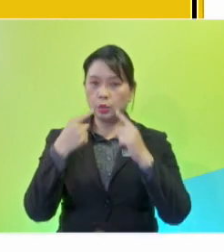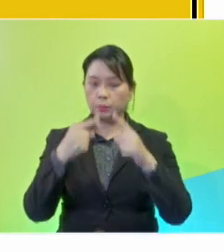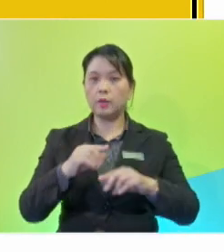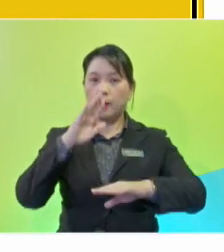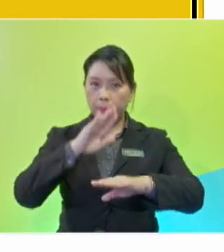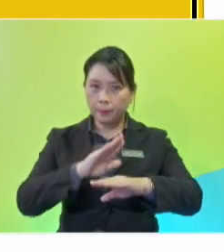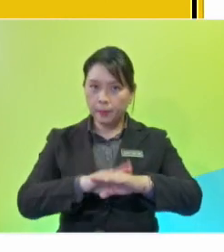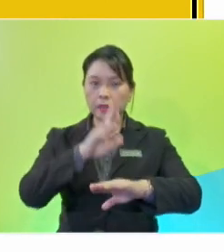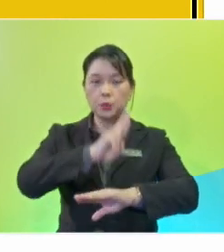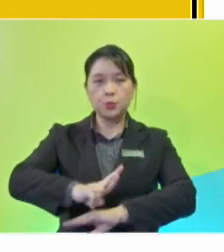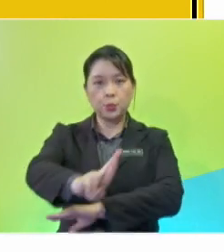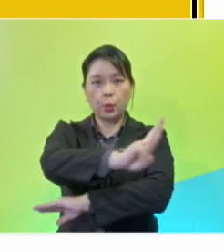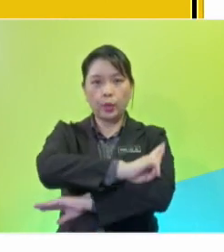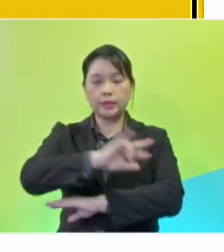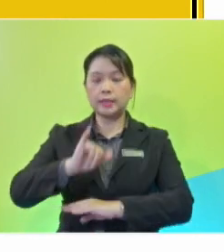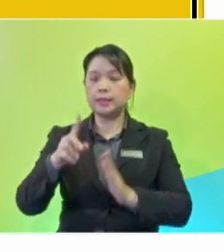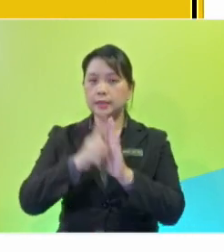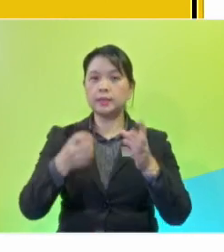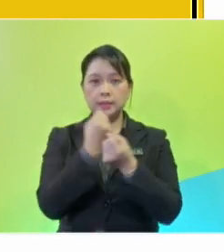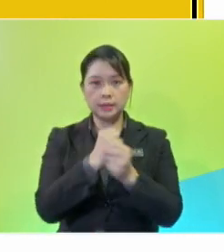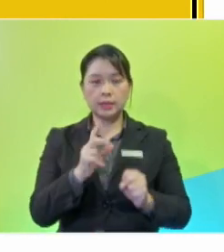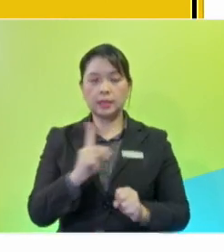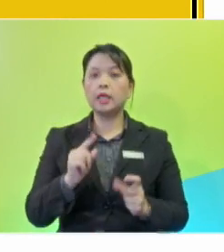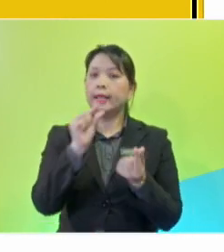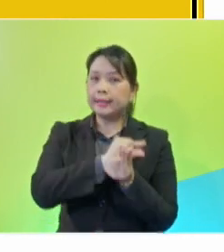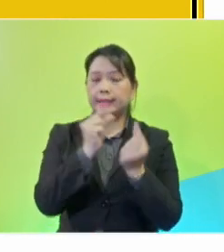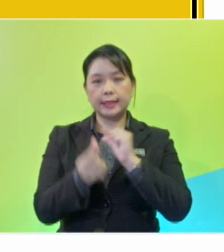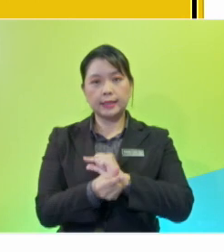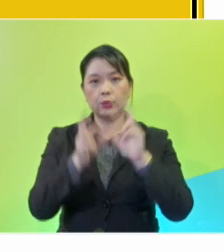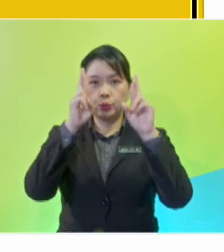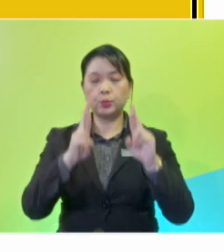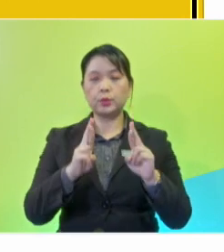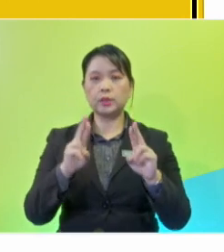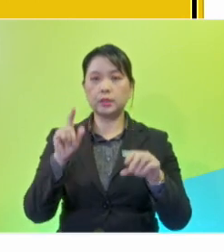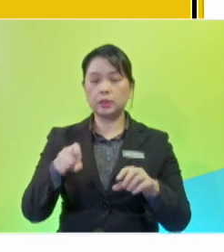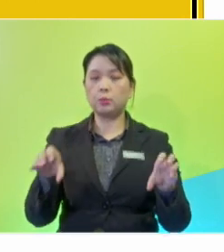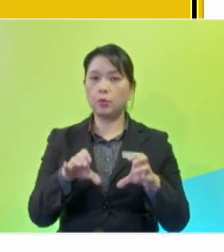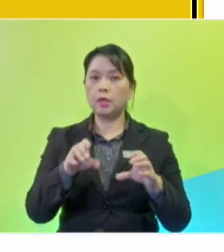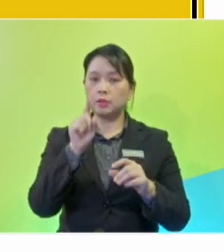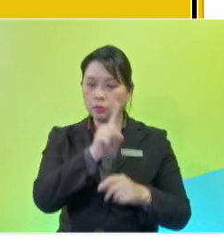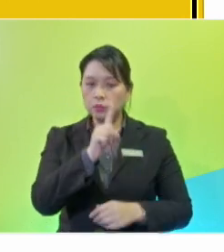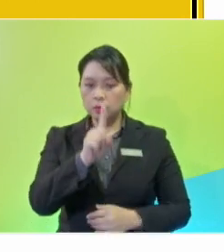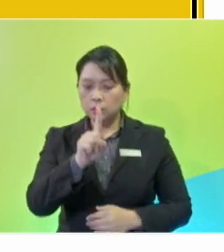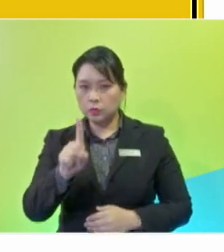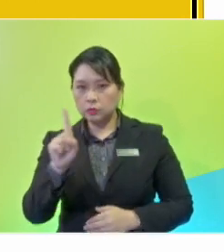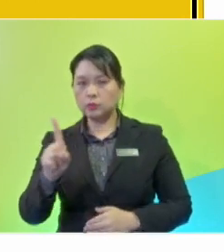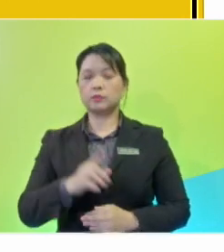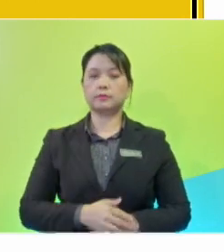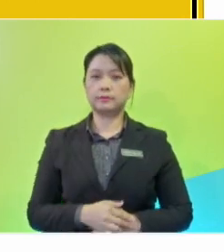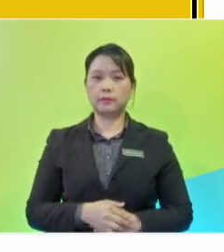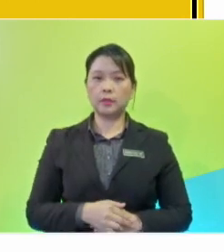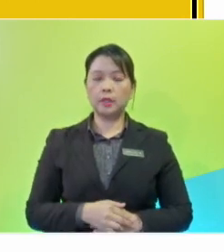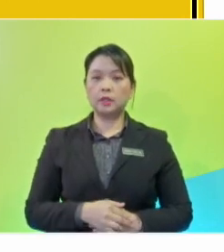yang disediakan yang kedua rumus pergantian rumus tuh kena buat satu persatu yang ketiga jawaban akhir mestilah dalam